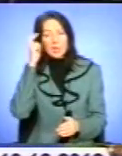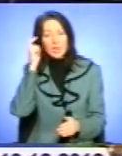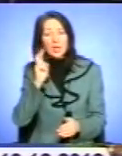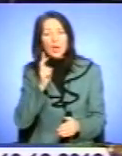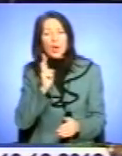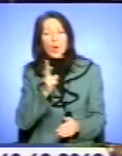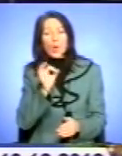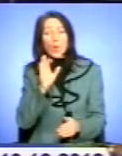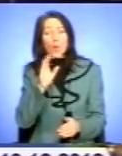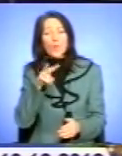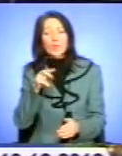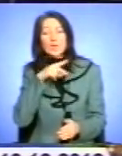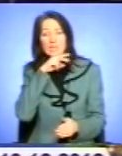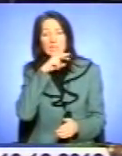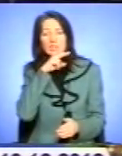Івано-Франківськ-Бучач-Тернопіль.